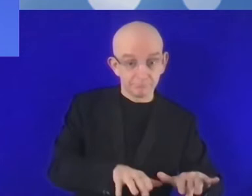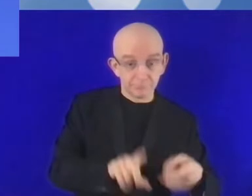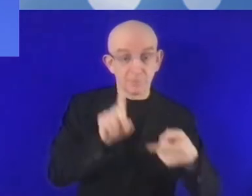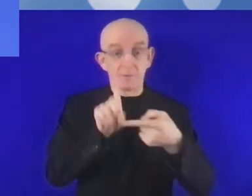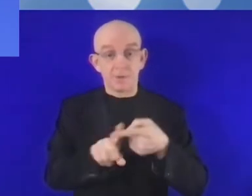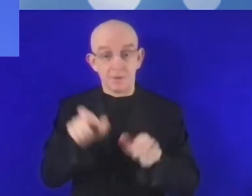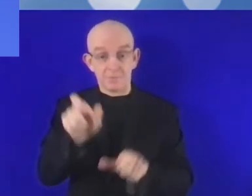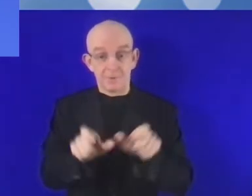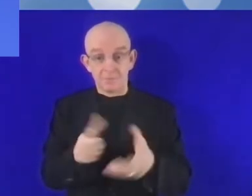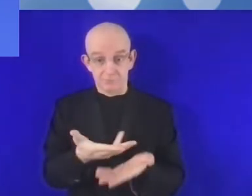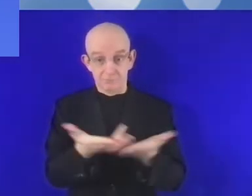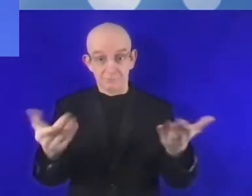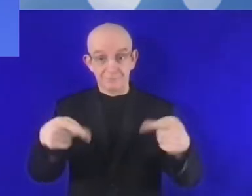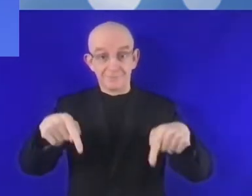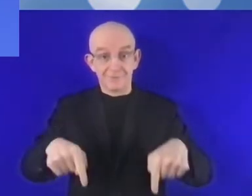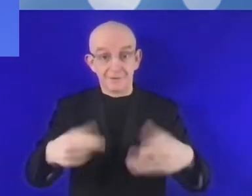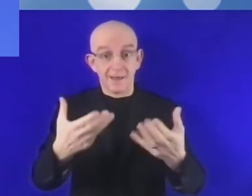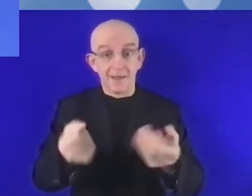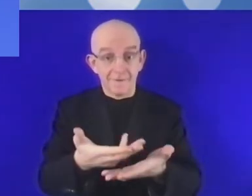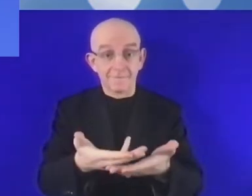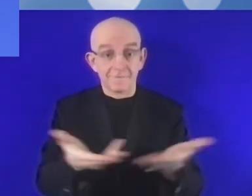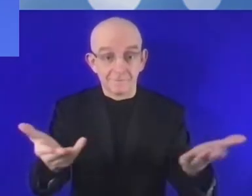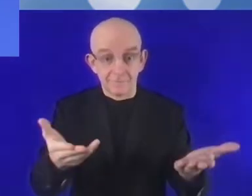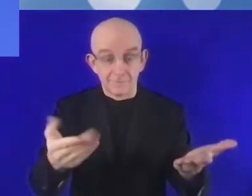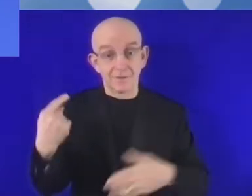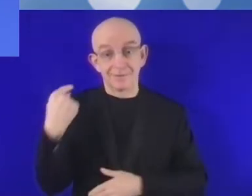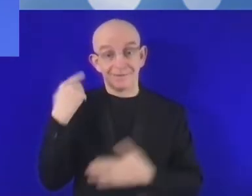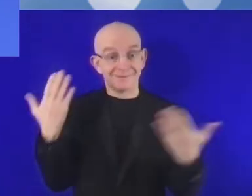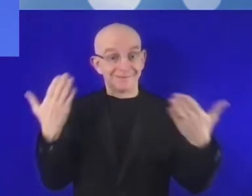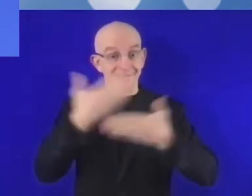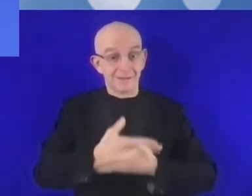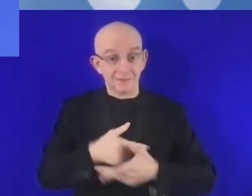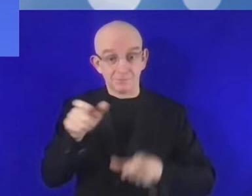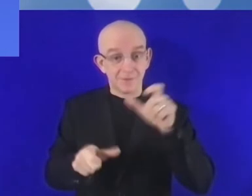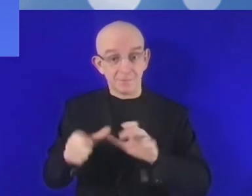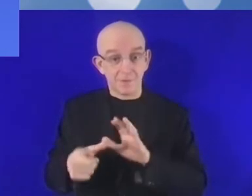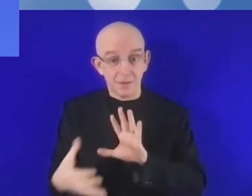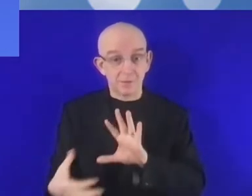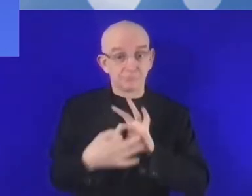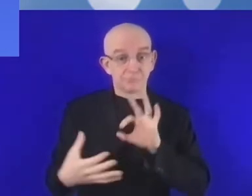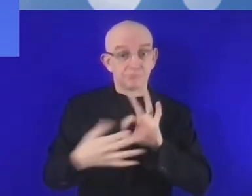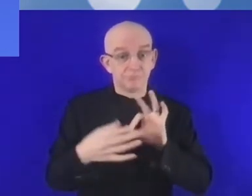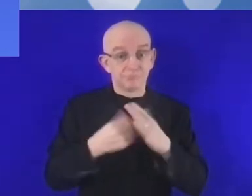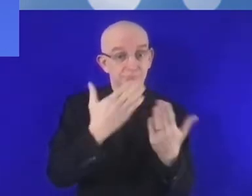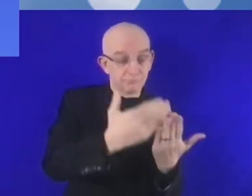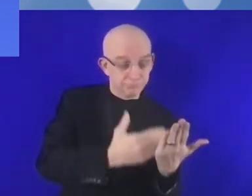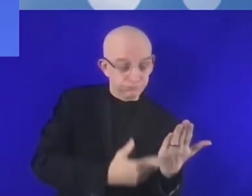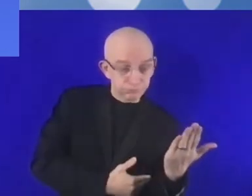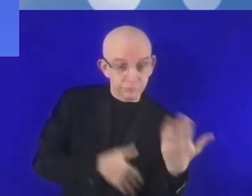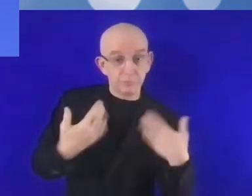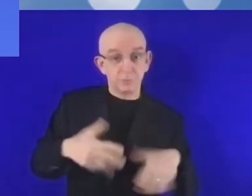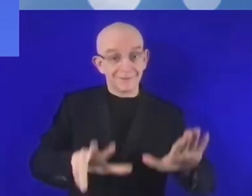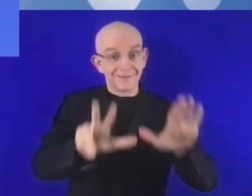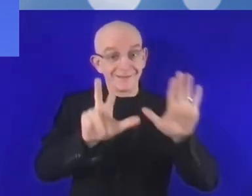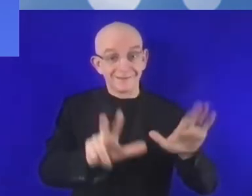نستطيع أن نجح. فأدعوكم للمشاركة في هذا المنتدى الهجين مباشرة هنا على